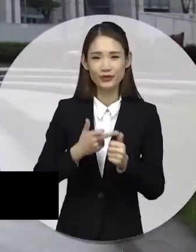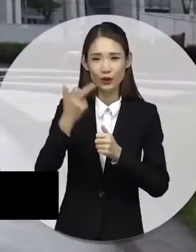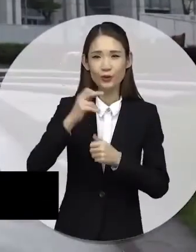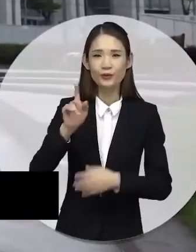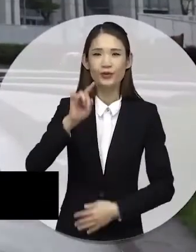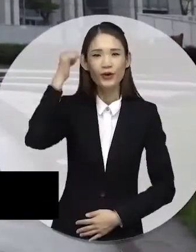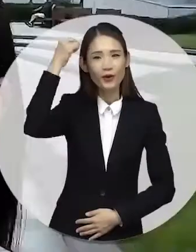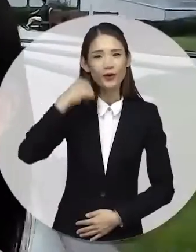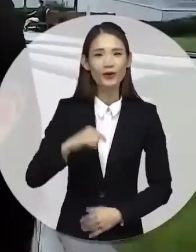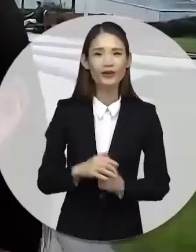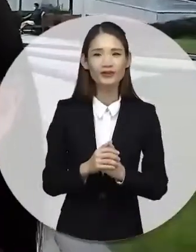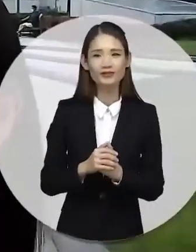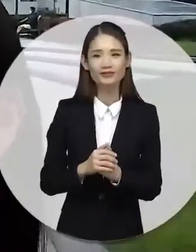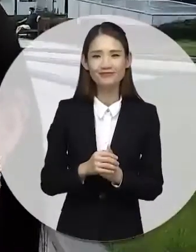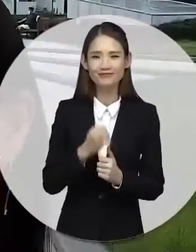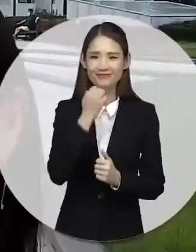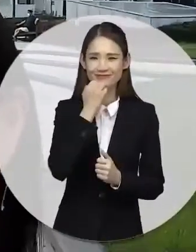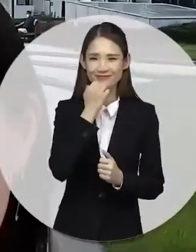오빠 어땠어?